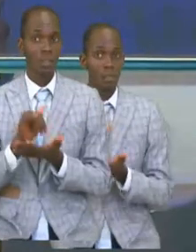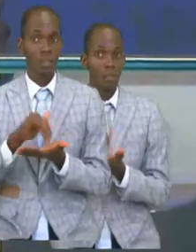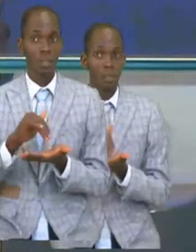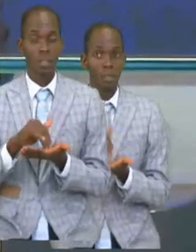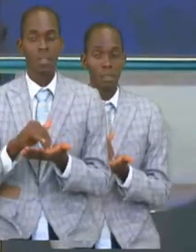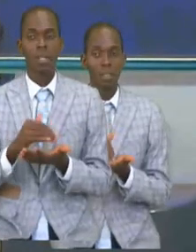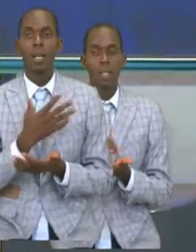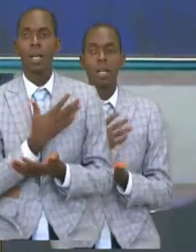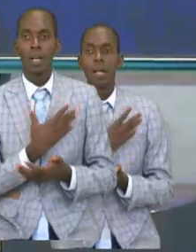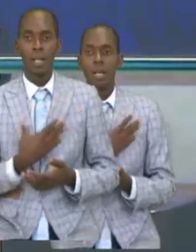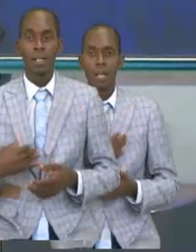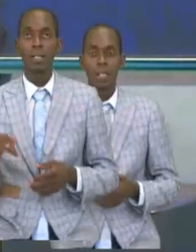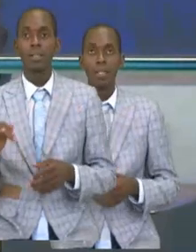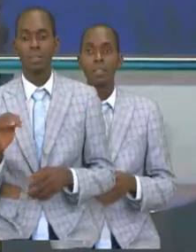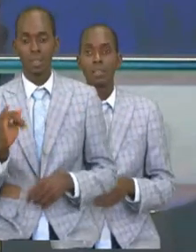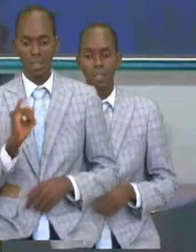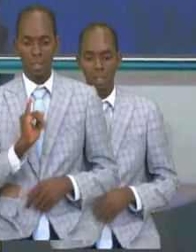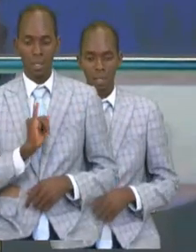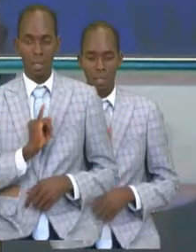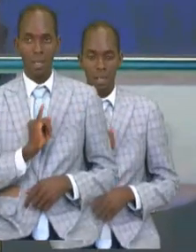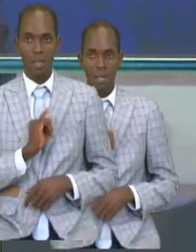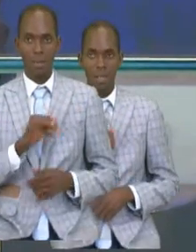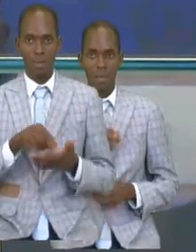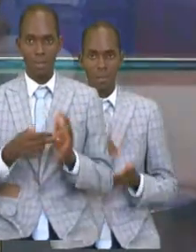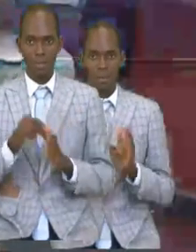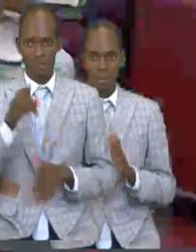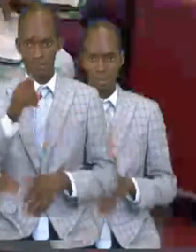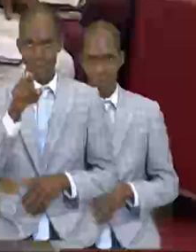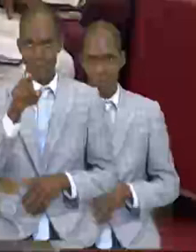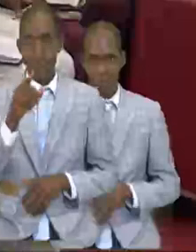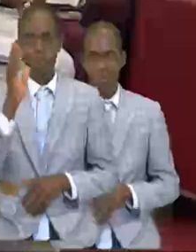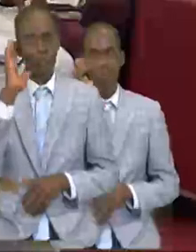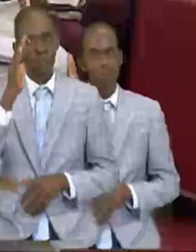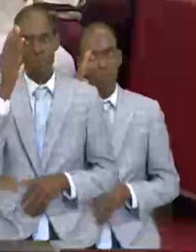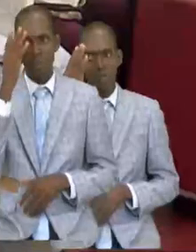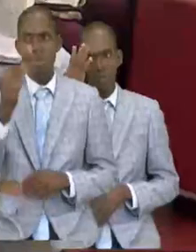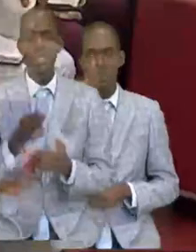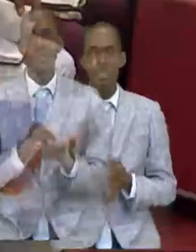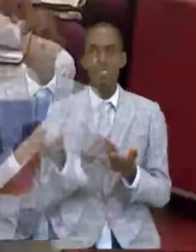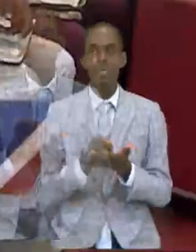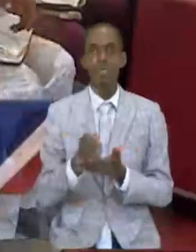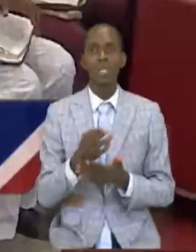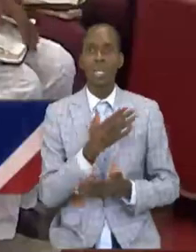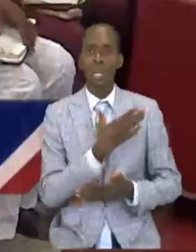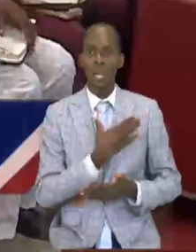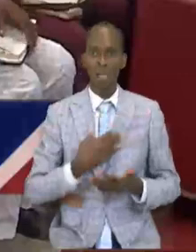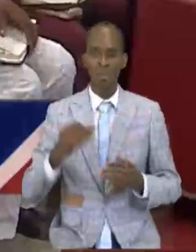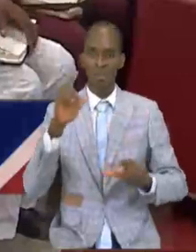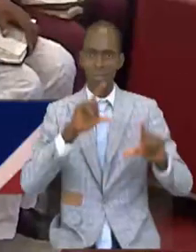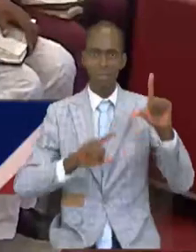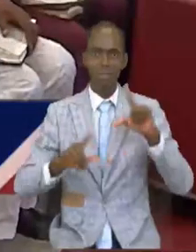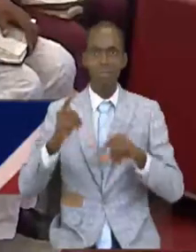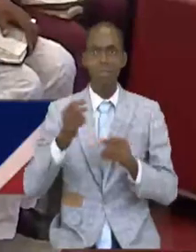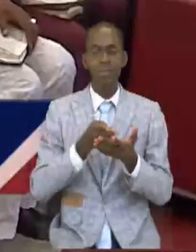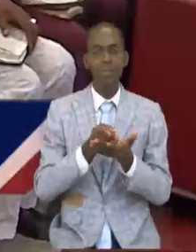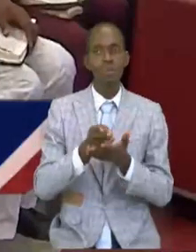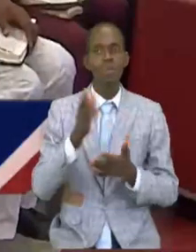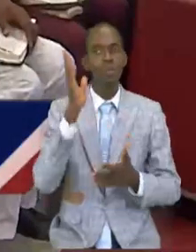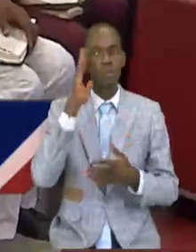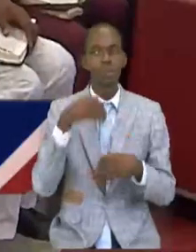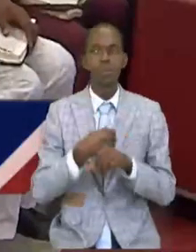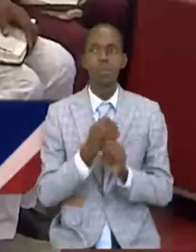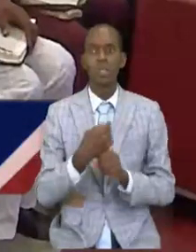Voyons encore cela. Je connaîtrai la vérité et la vérité